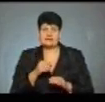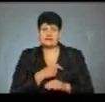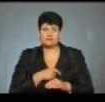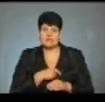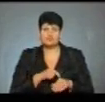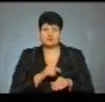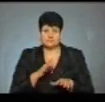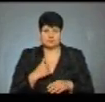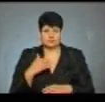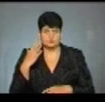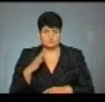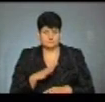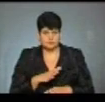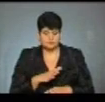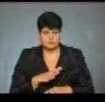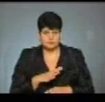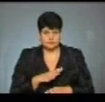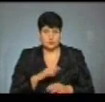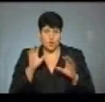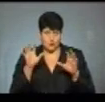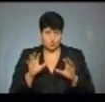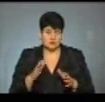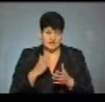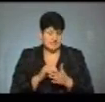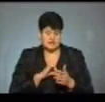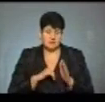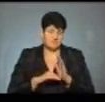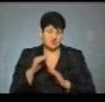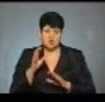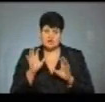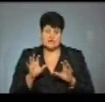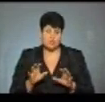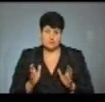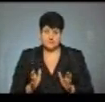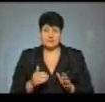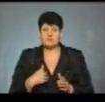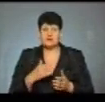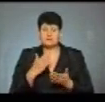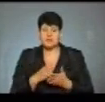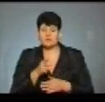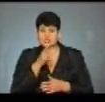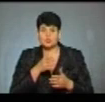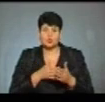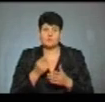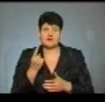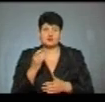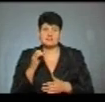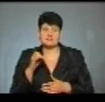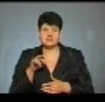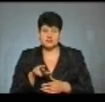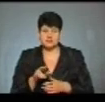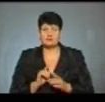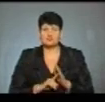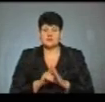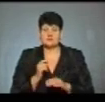ми проголосували. Конституція все-таки є найвищий закон. Ми маємо час до 1 січня, бо він